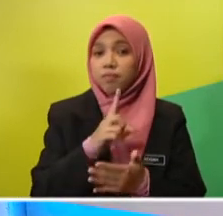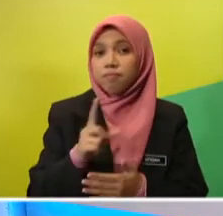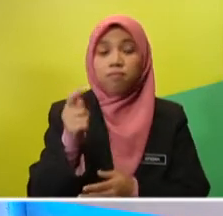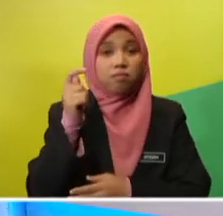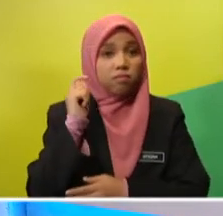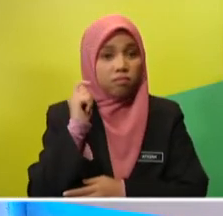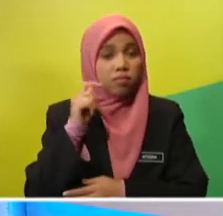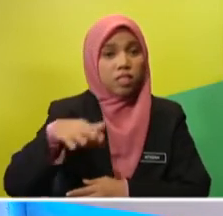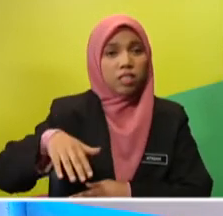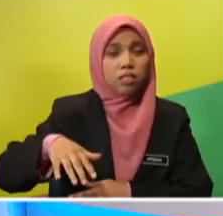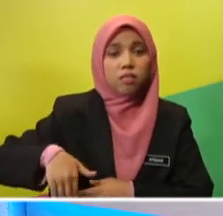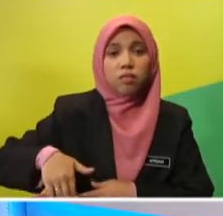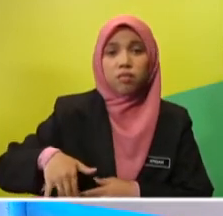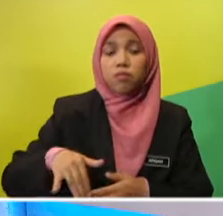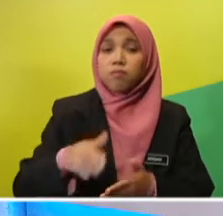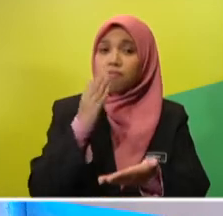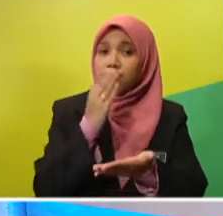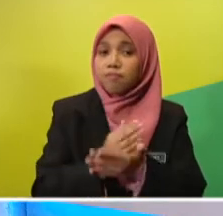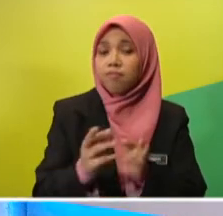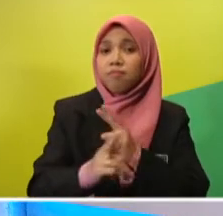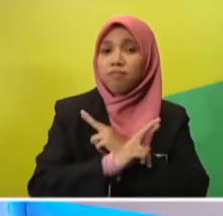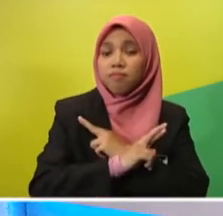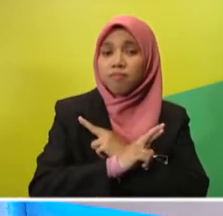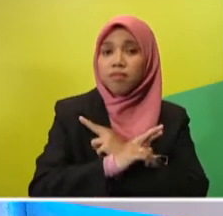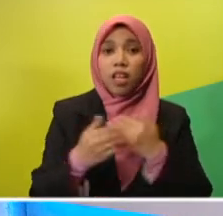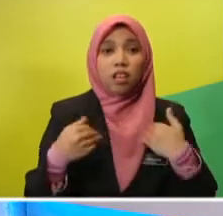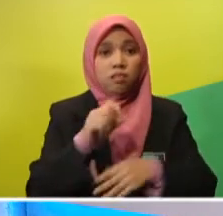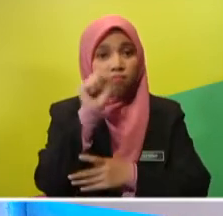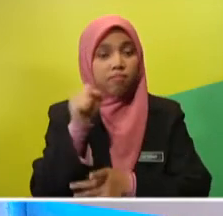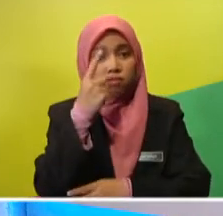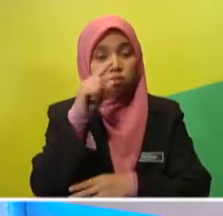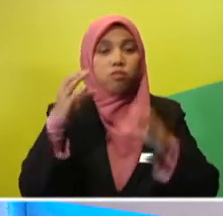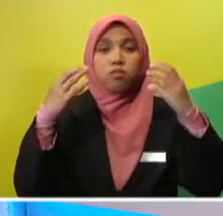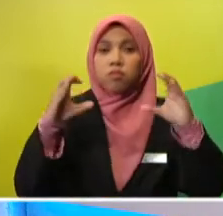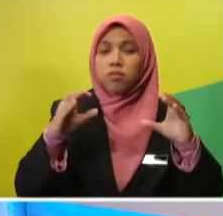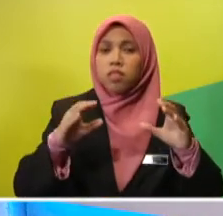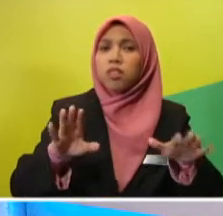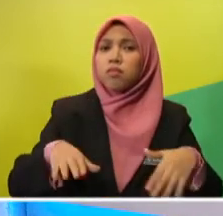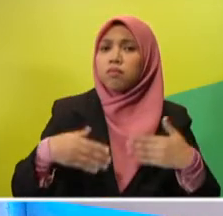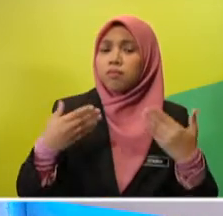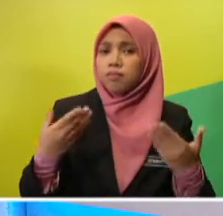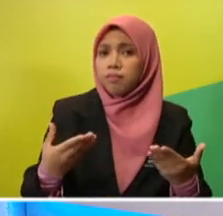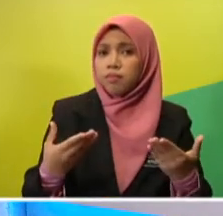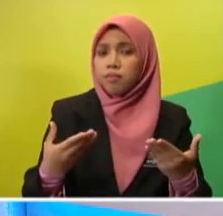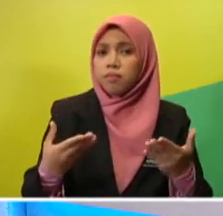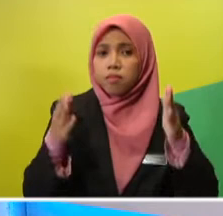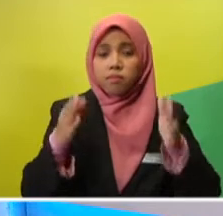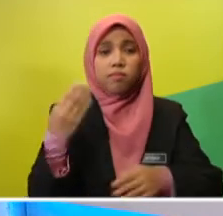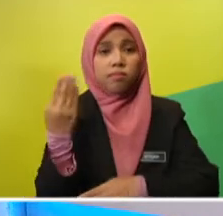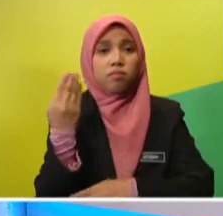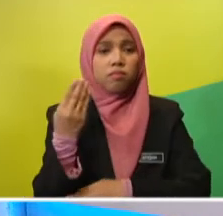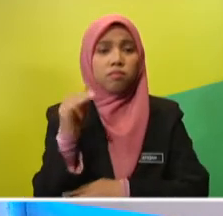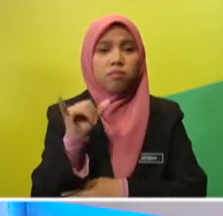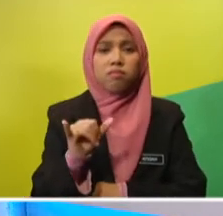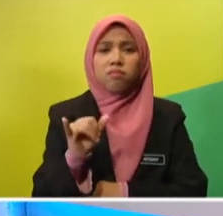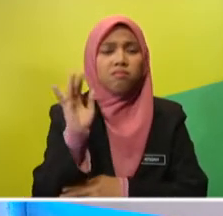berhenti berehat, Kak Rina ada tajukan soalan kepada cikgu berkenaan dengan kalau kita sebagai orang biasa yang tidak faham sebenarnya